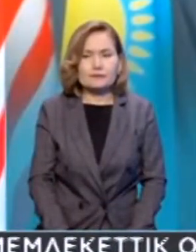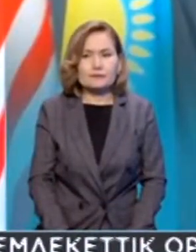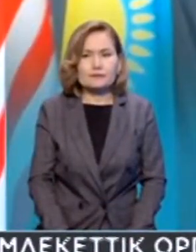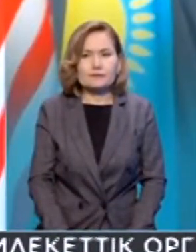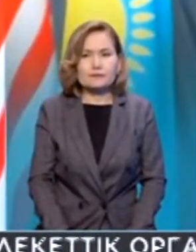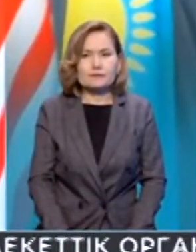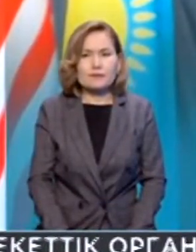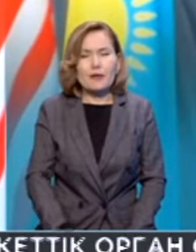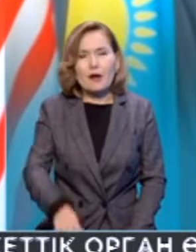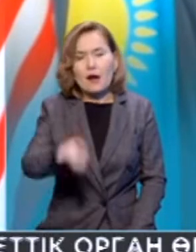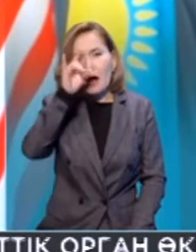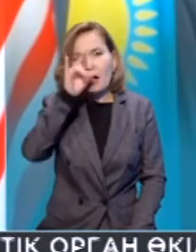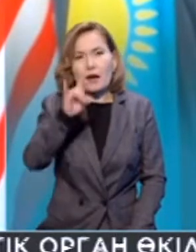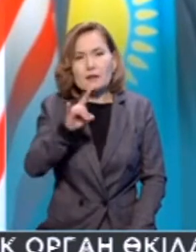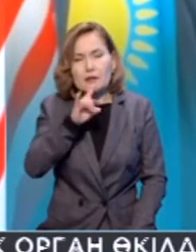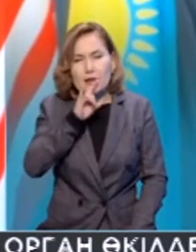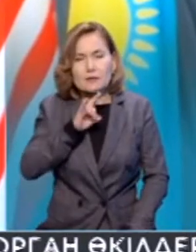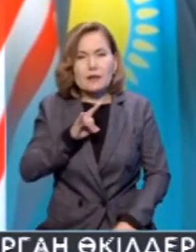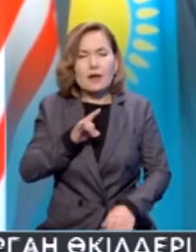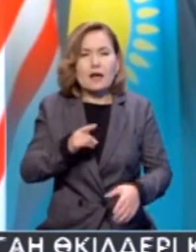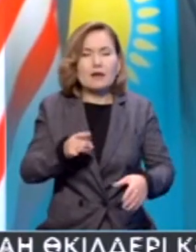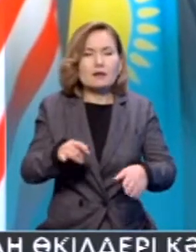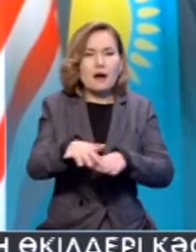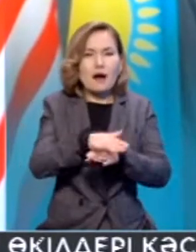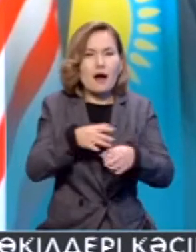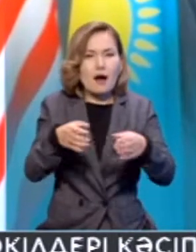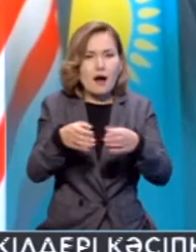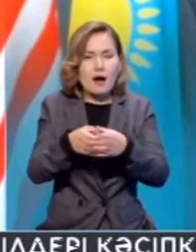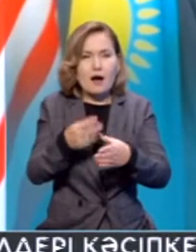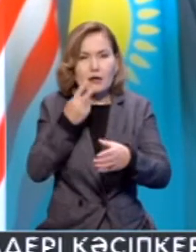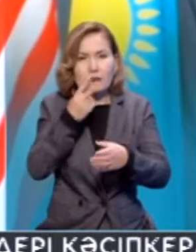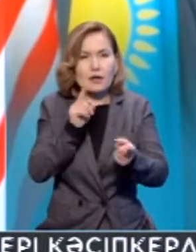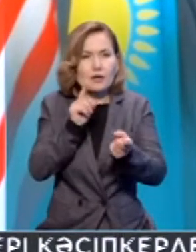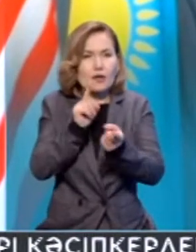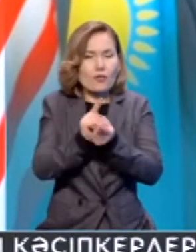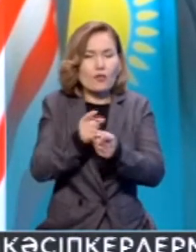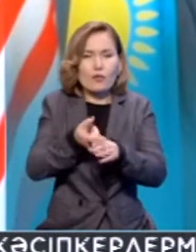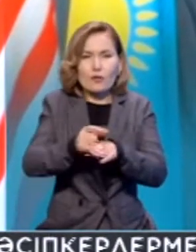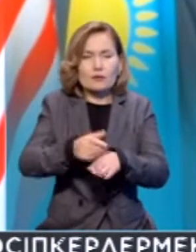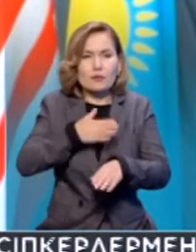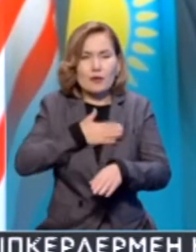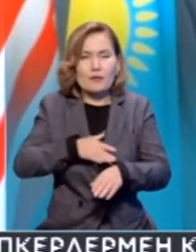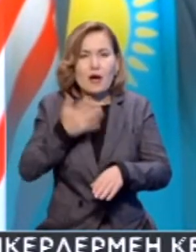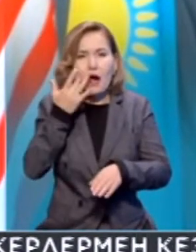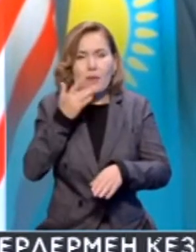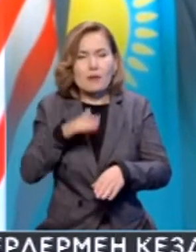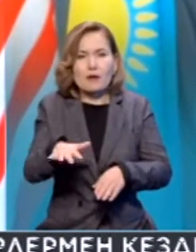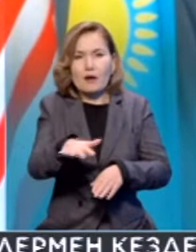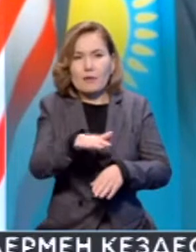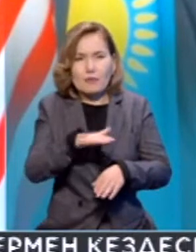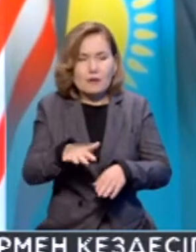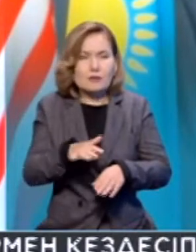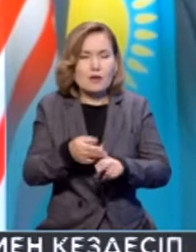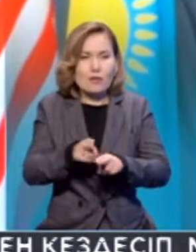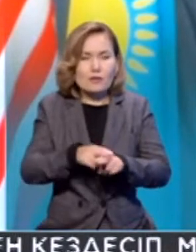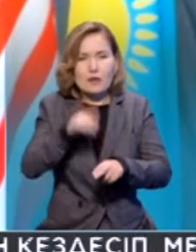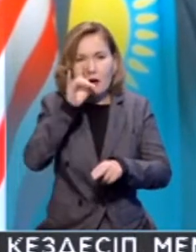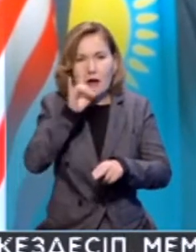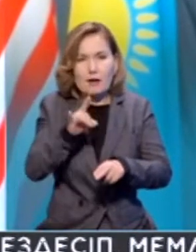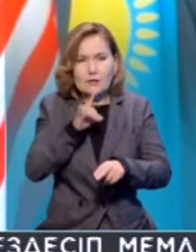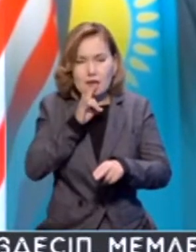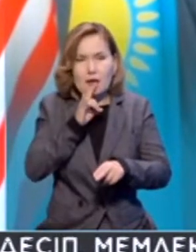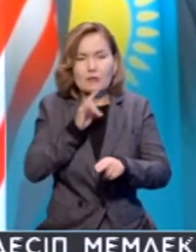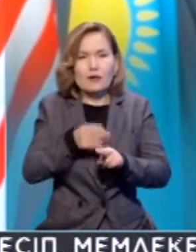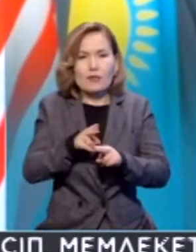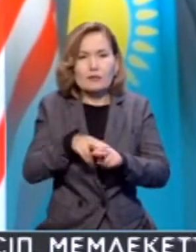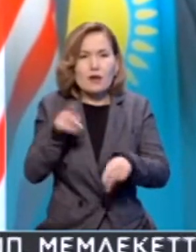Керемет отандастарымызды көріп, олар енді мына елге деген сағынышын, елге деген өзінің айтып отырмын, алысты шақырып жаңа